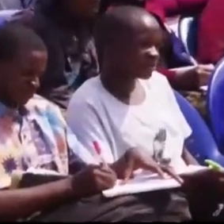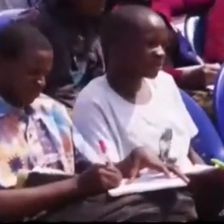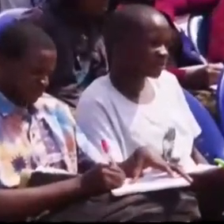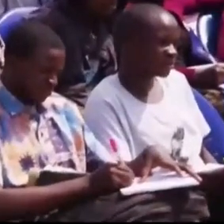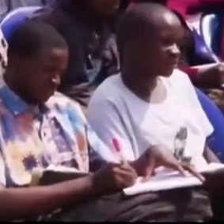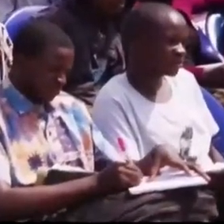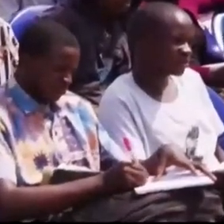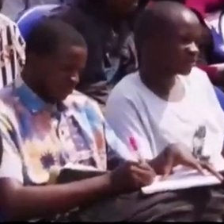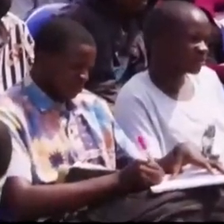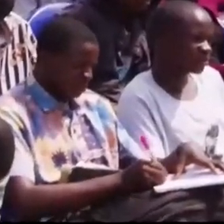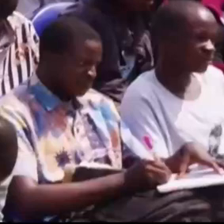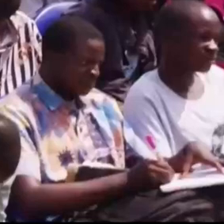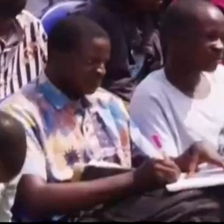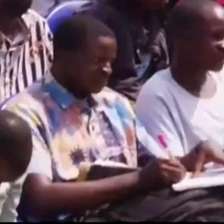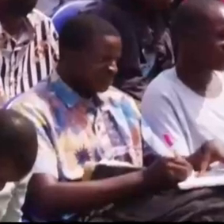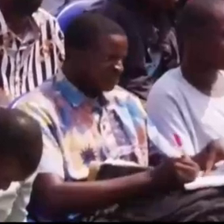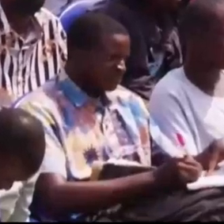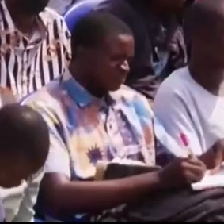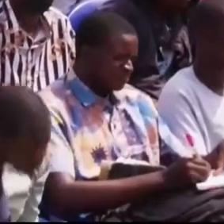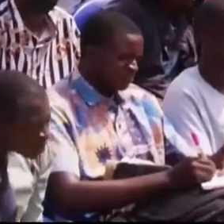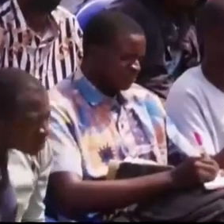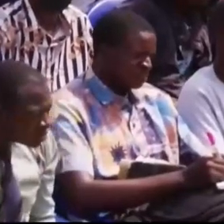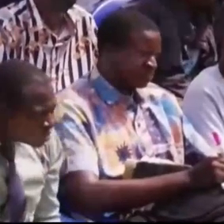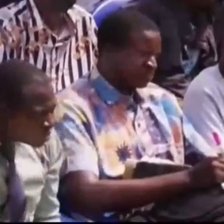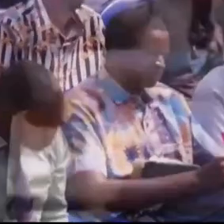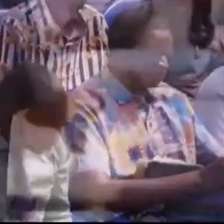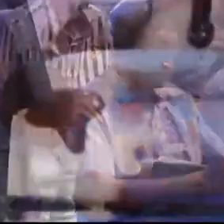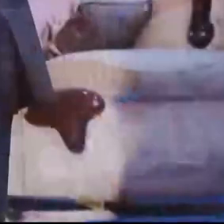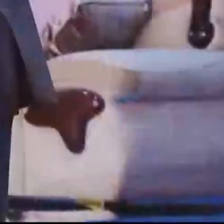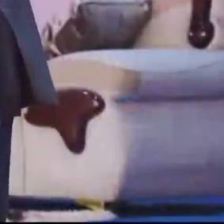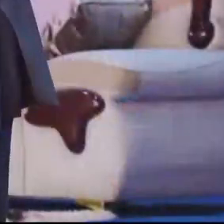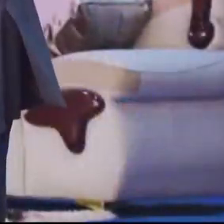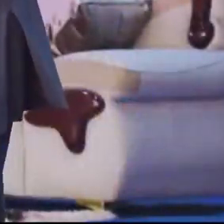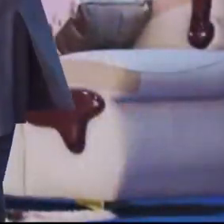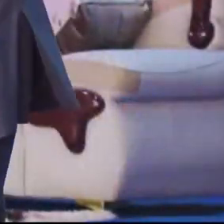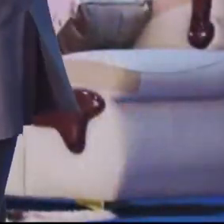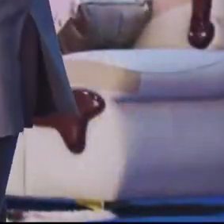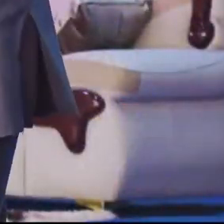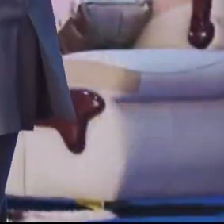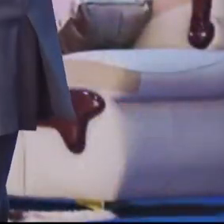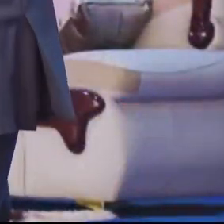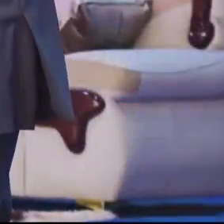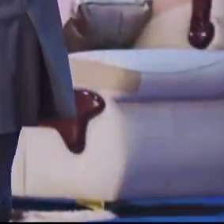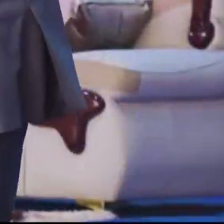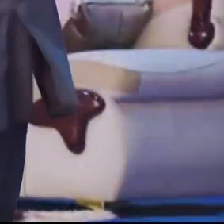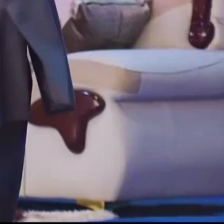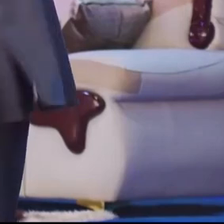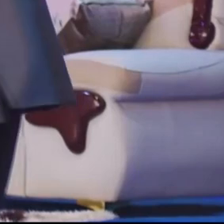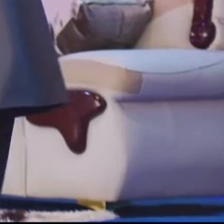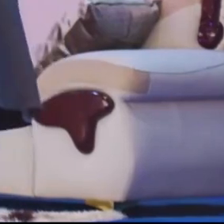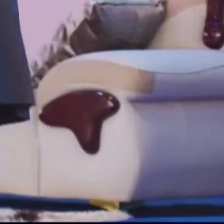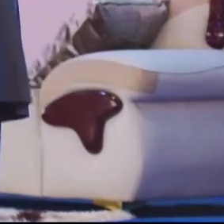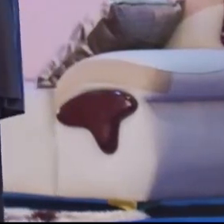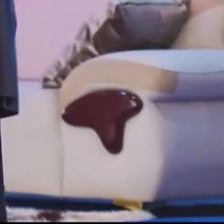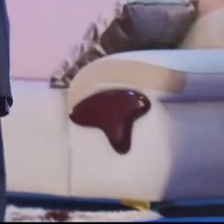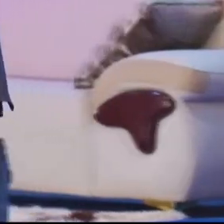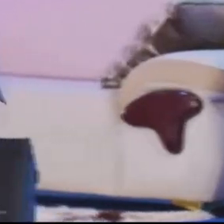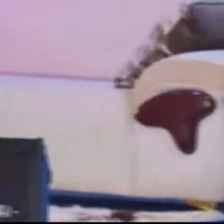le repos raisonnable et le service durable sur le terrain. Le